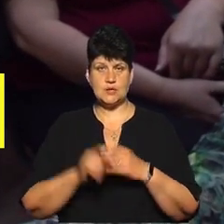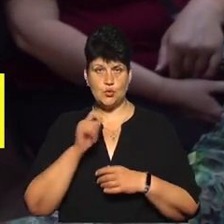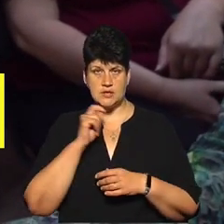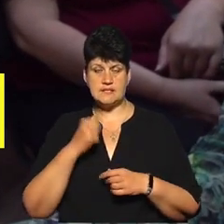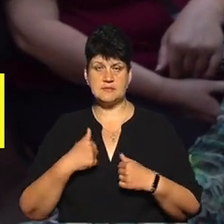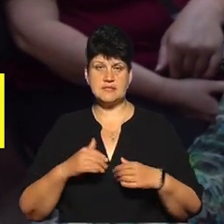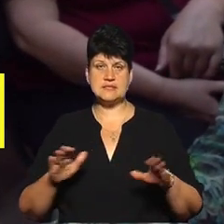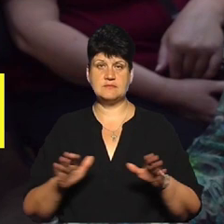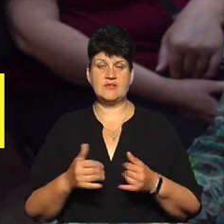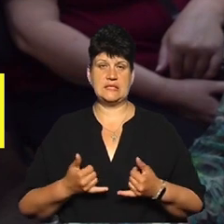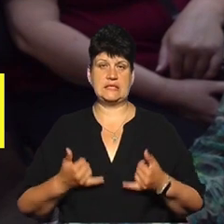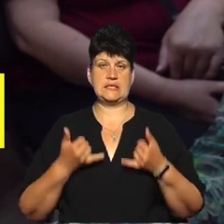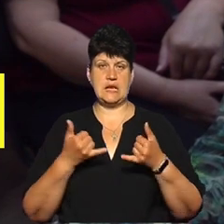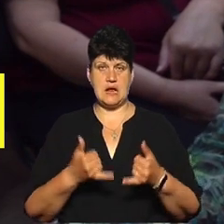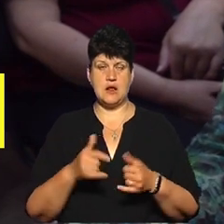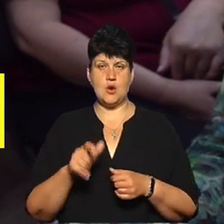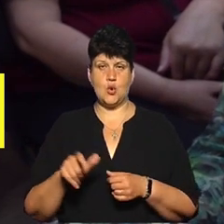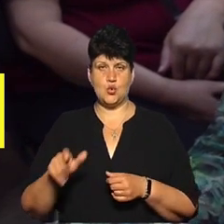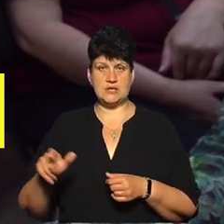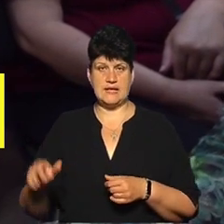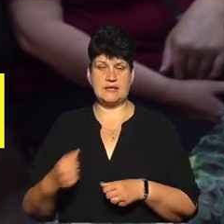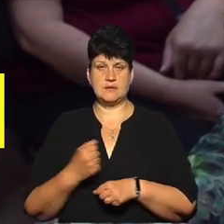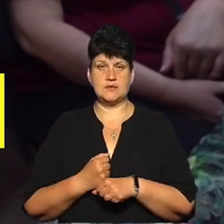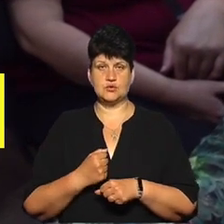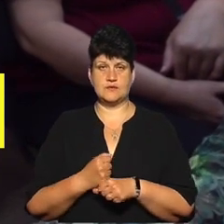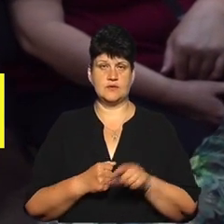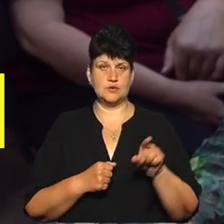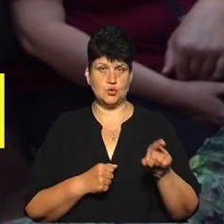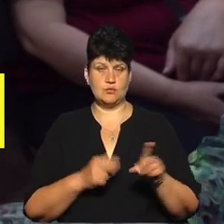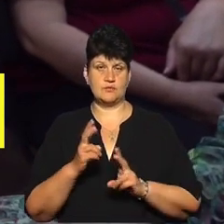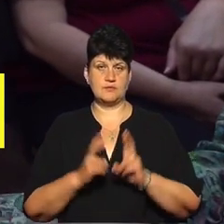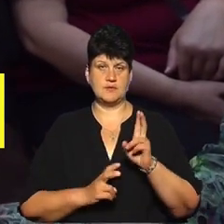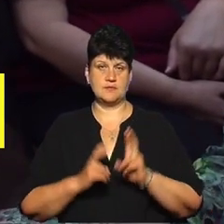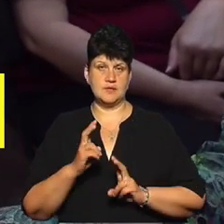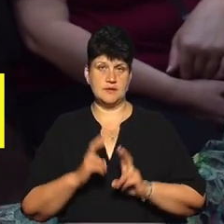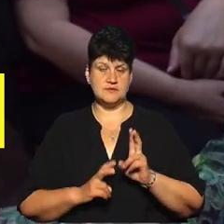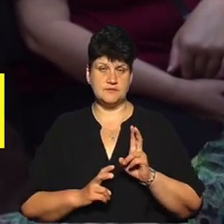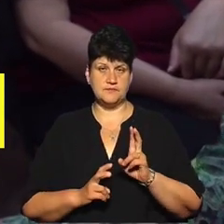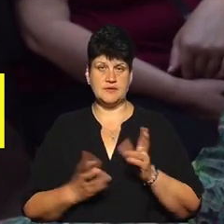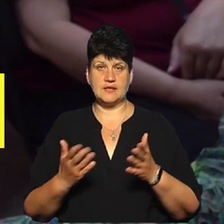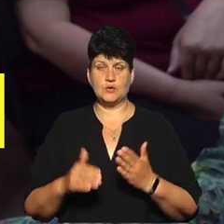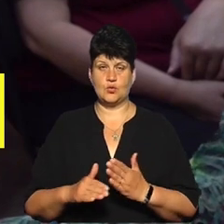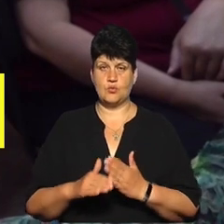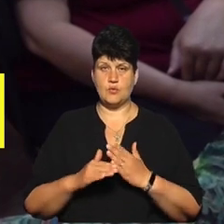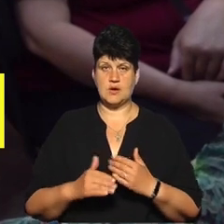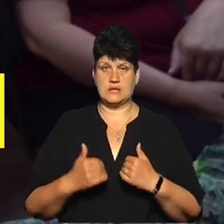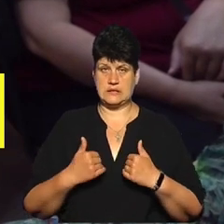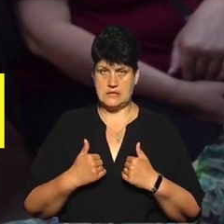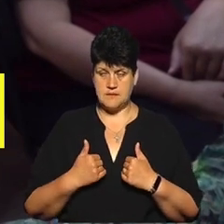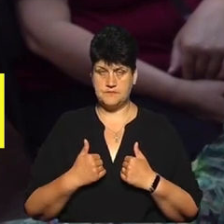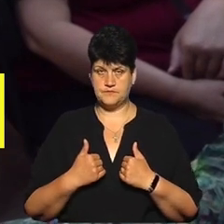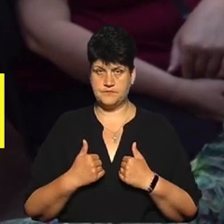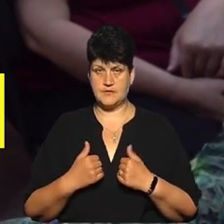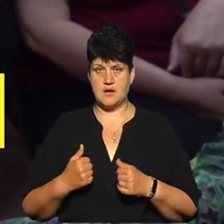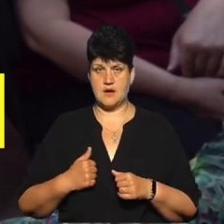для людей, люди, які працювали на тому підприємстві, які допомагають нашій зараз армії,